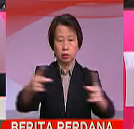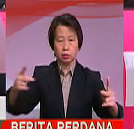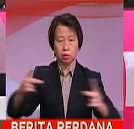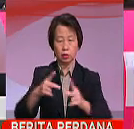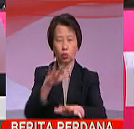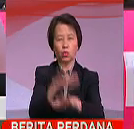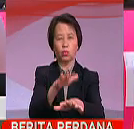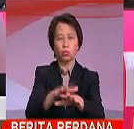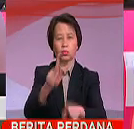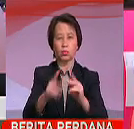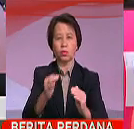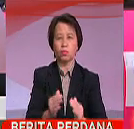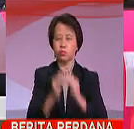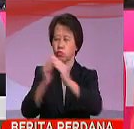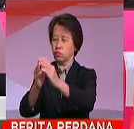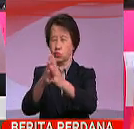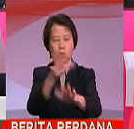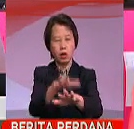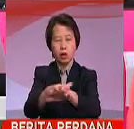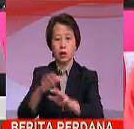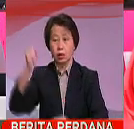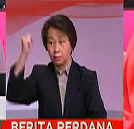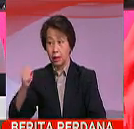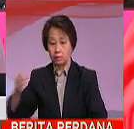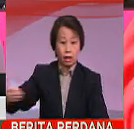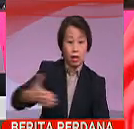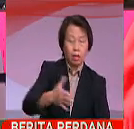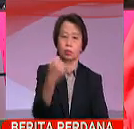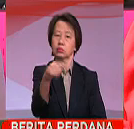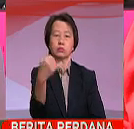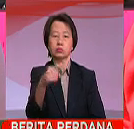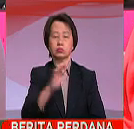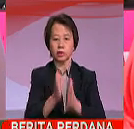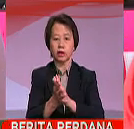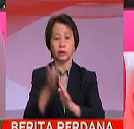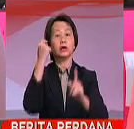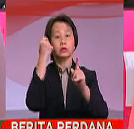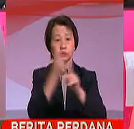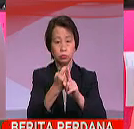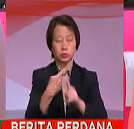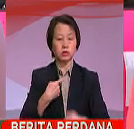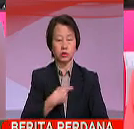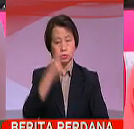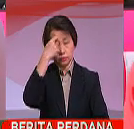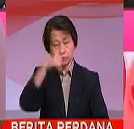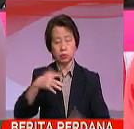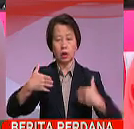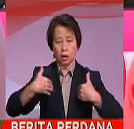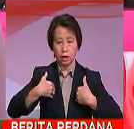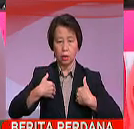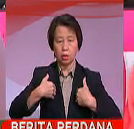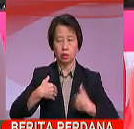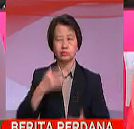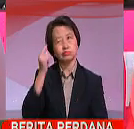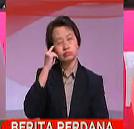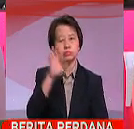yang padat penduduk, tetapi bas-bas kita tak boleh lalu. Jadi salah satu tujuan kita ialah untuk adakan